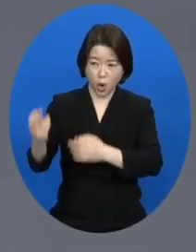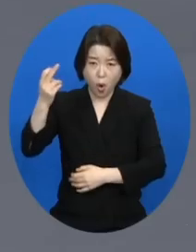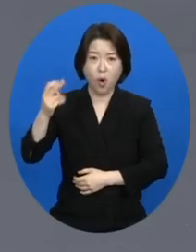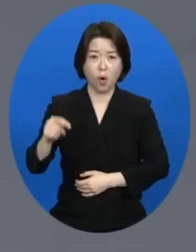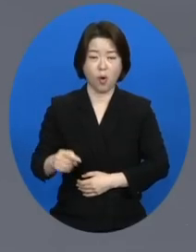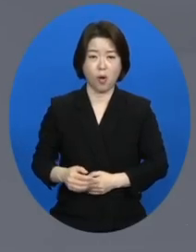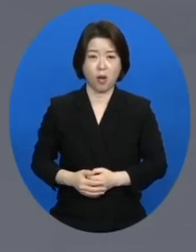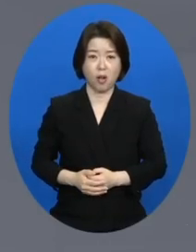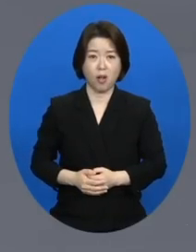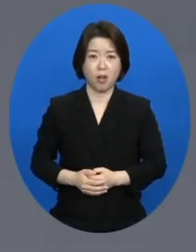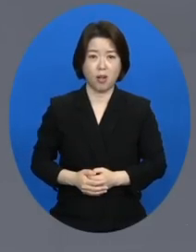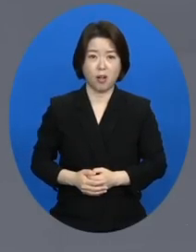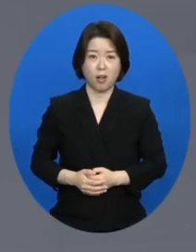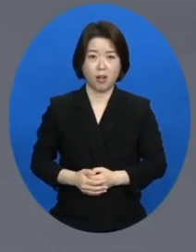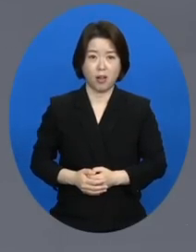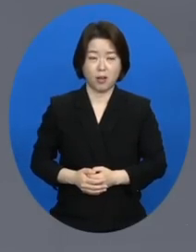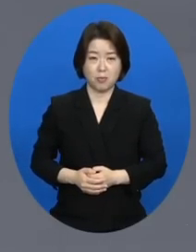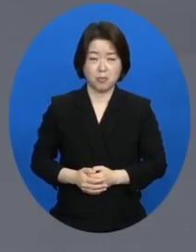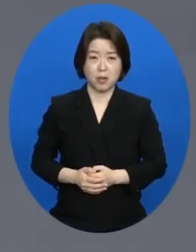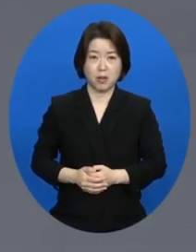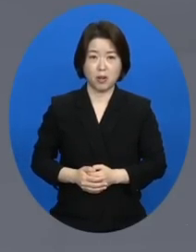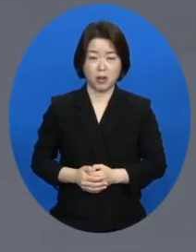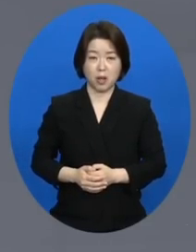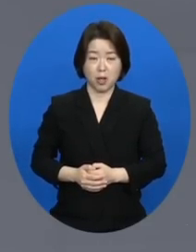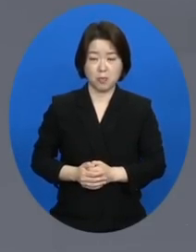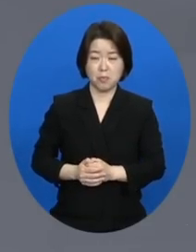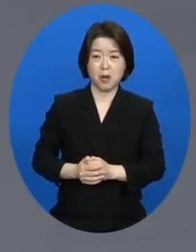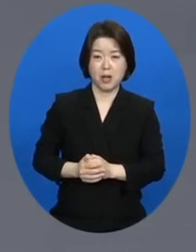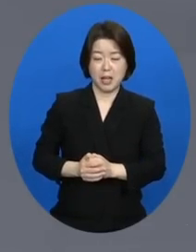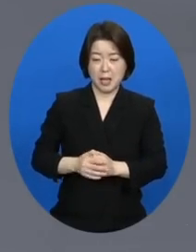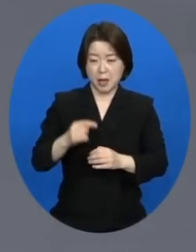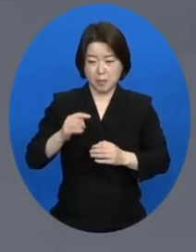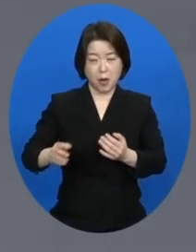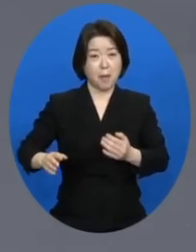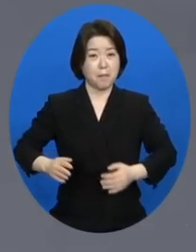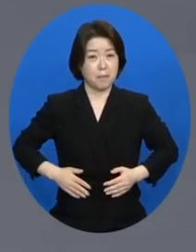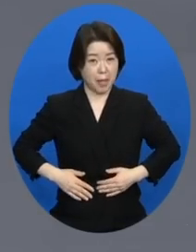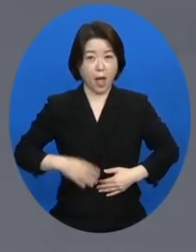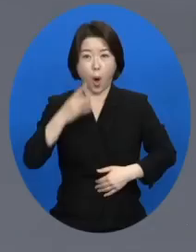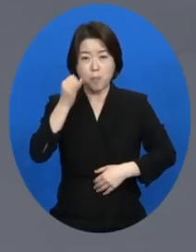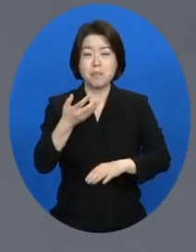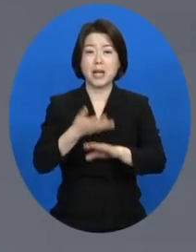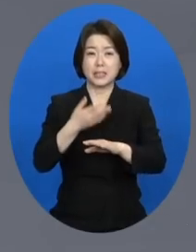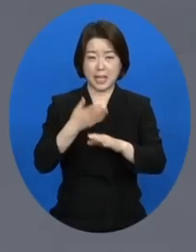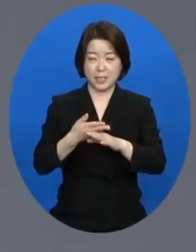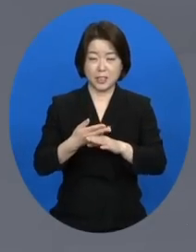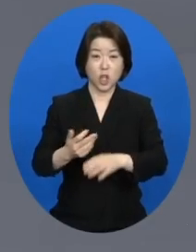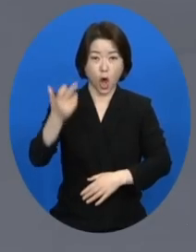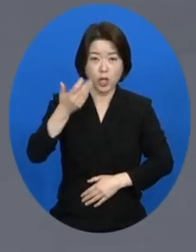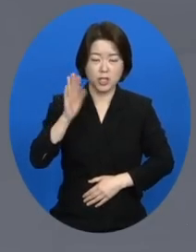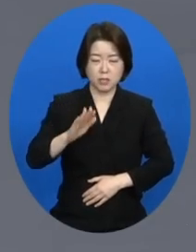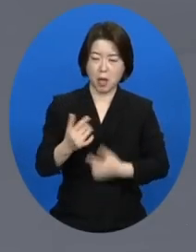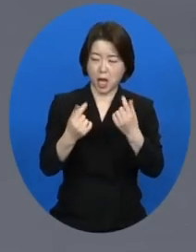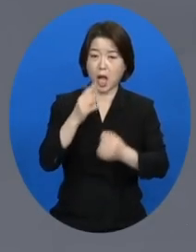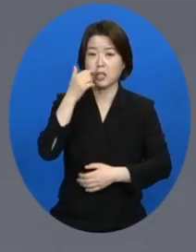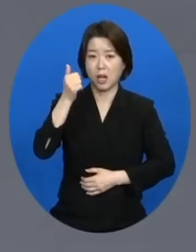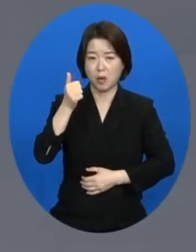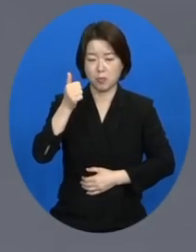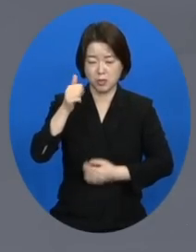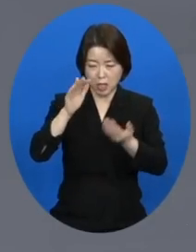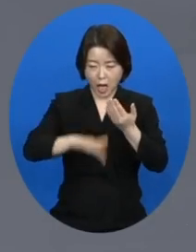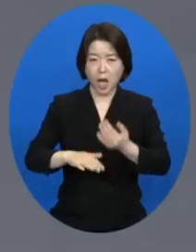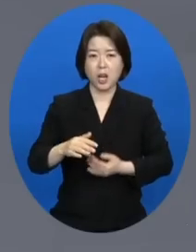형. 물론 이복 형제들이긴 하지만 그래도 같은 아버지 아닙니까? 얼마나 요셉이